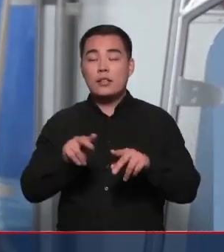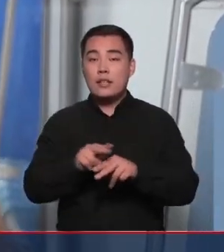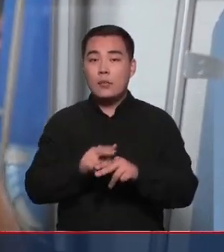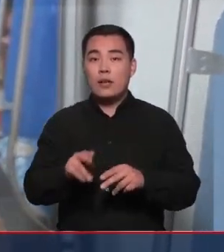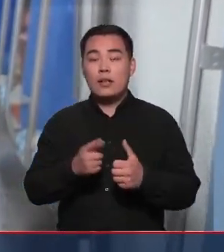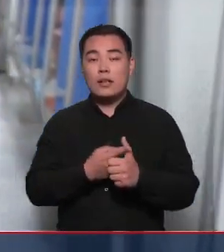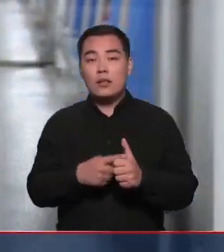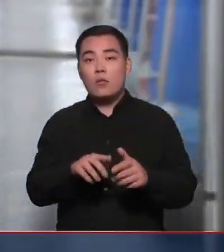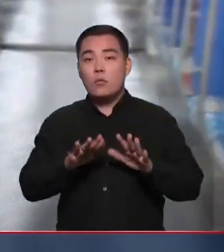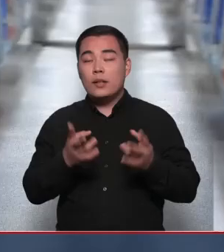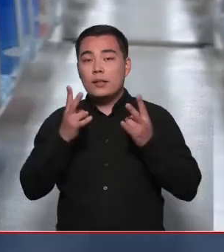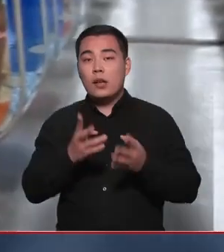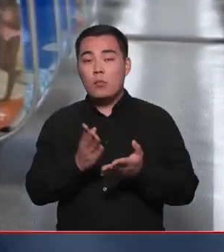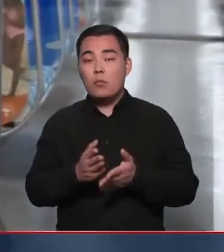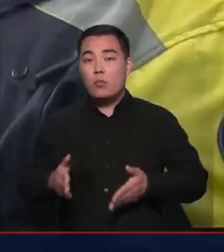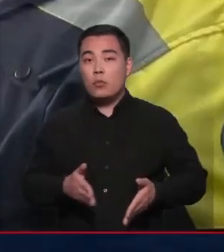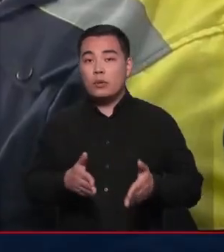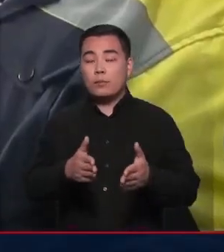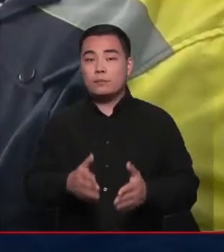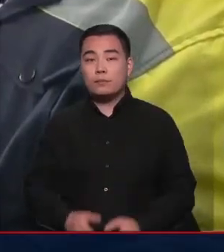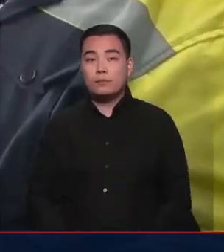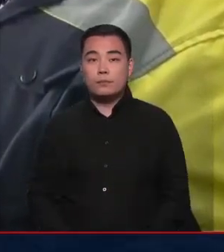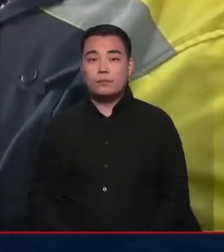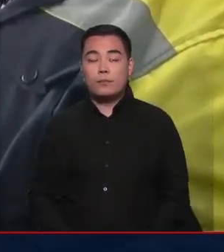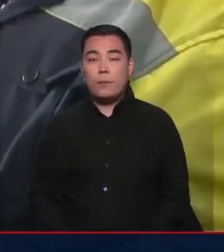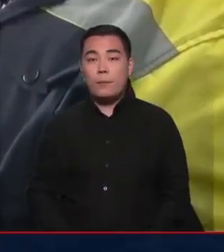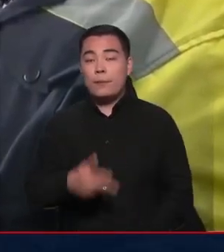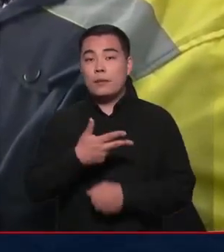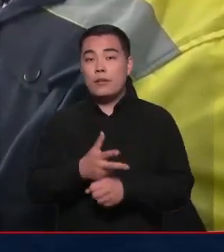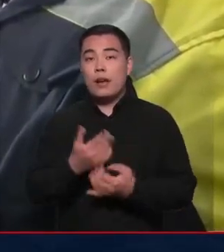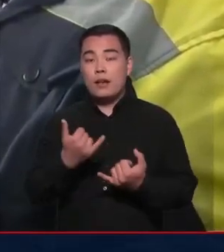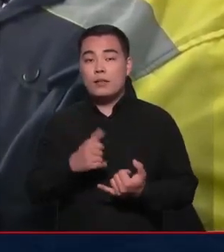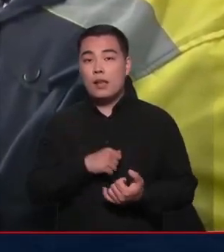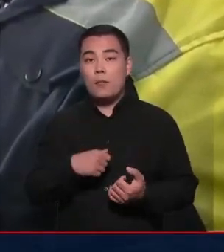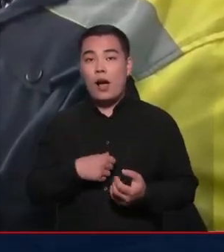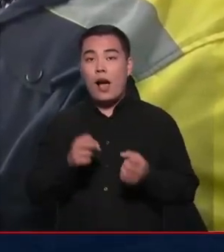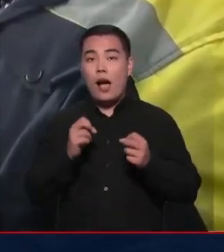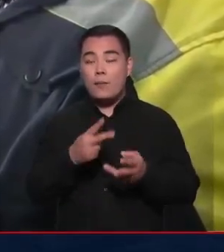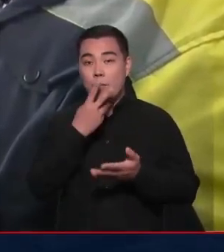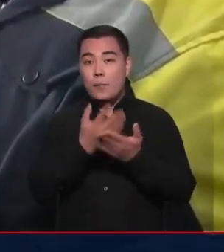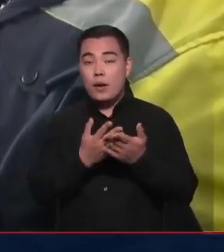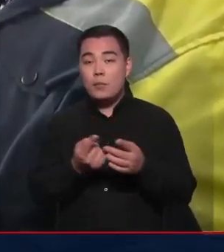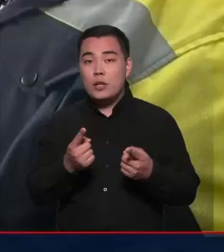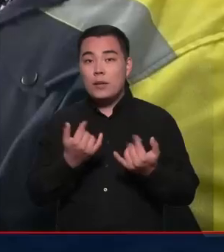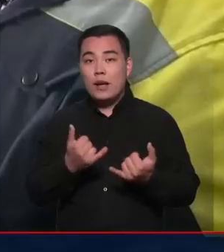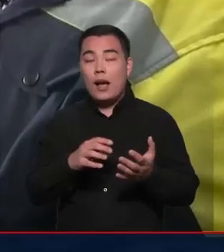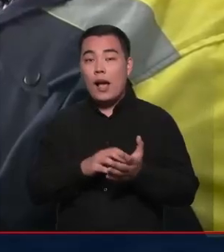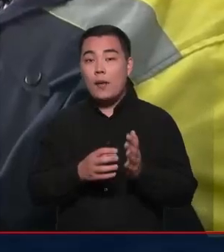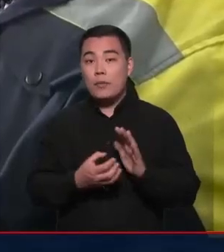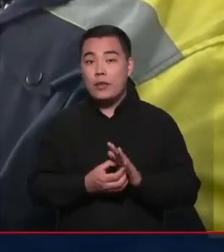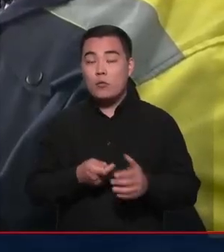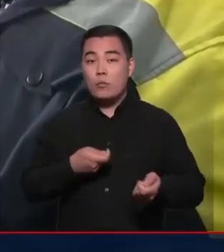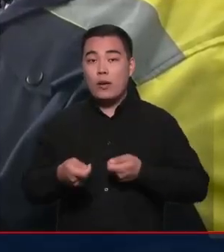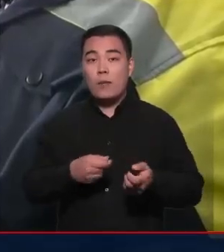неисправности или непредвиденные ситуации на путях. Снимаем мы сейчас буквально в экстремальных условиях, потому что в кабине